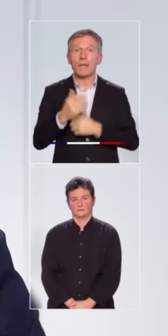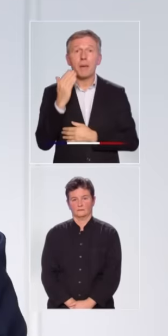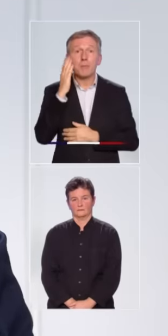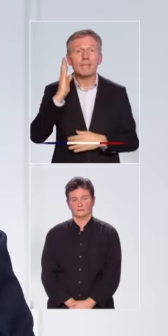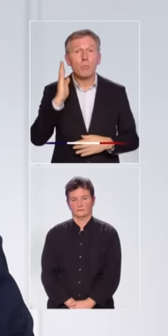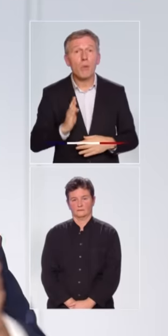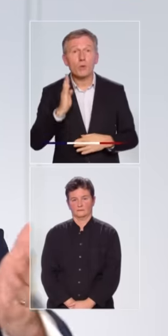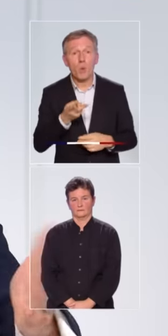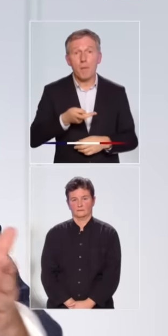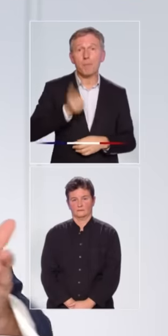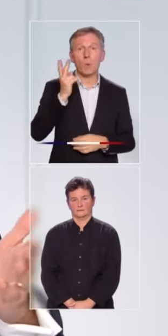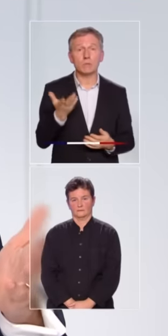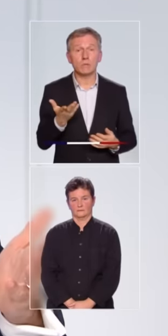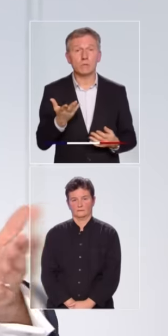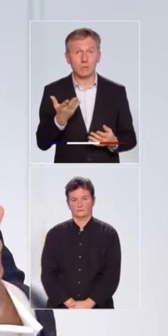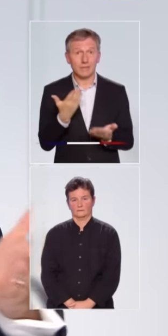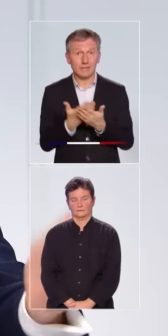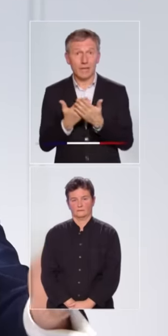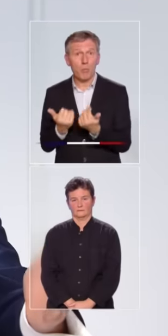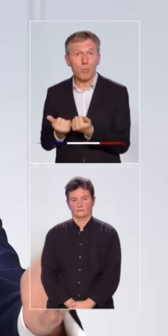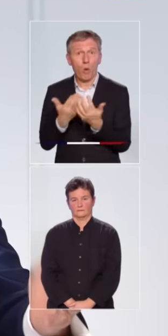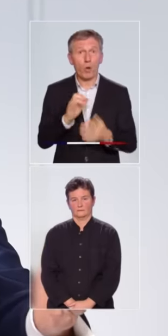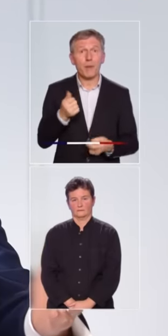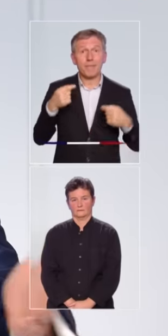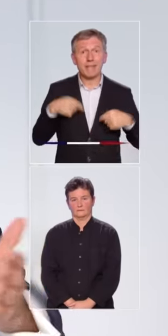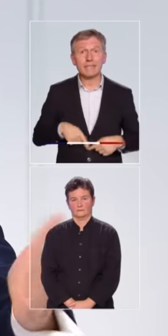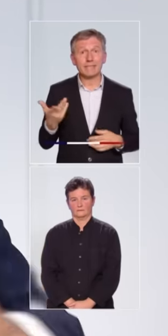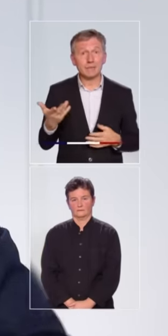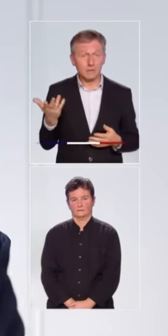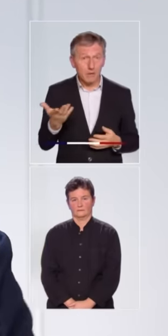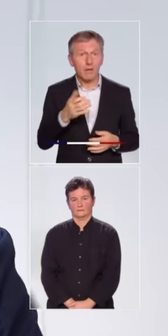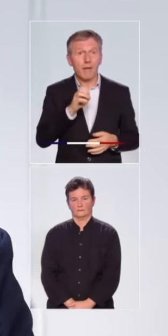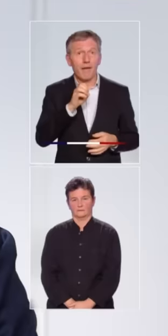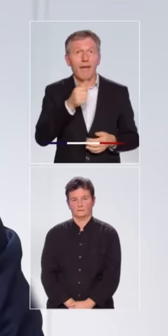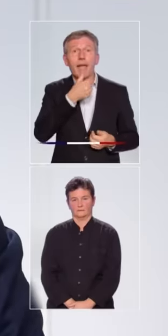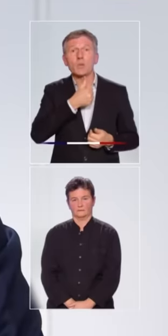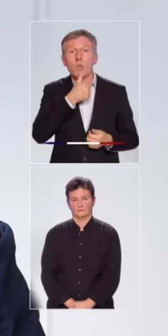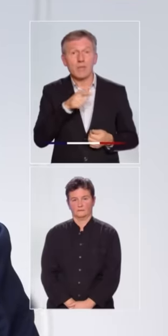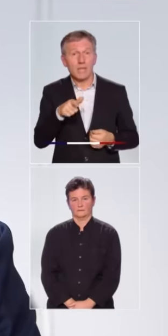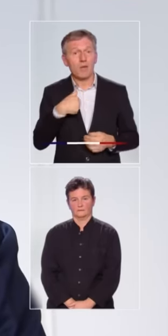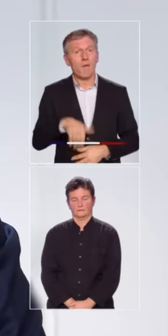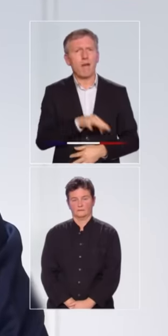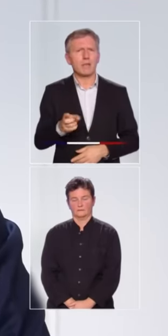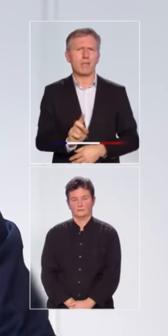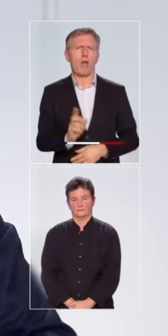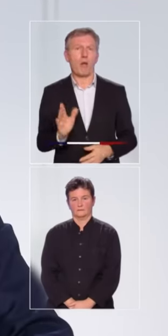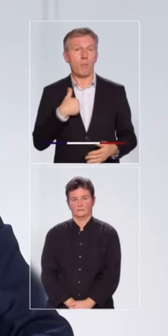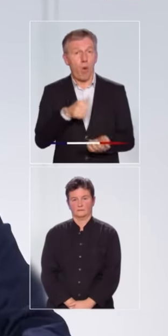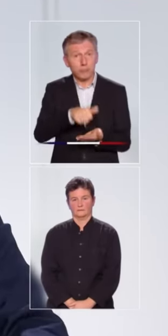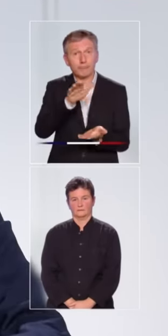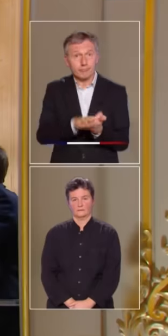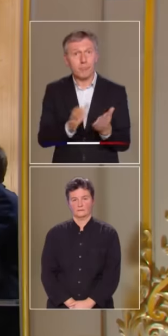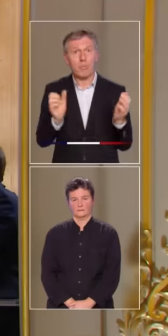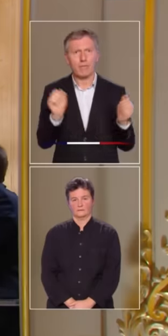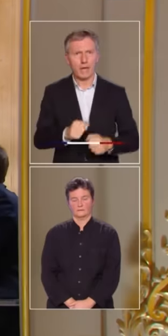besoins devaient être plus importants, c'est d'ailleurs une proposition qui a été faite par la première ministre d'Estonie. Ce n'est pas une proposition française, mais j'y souscris. Et donc, je pense